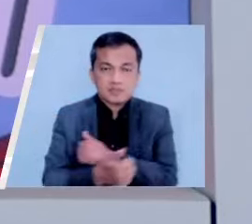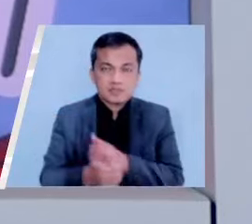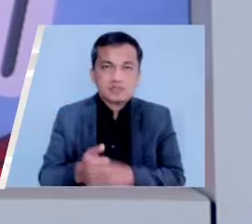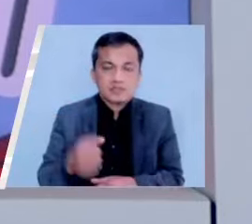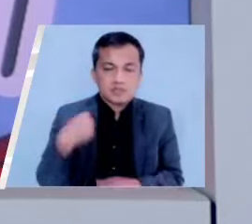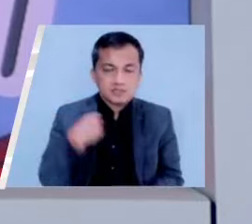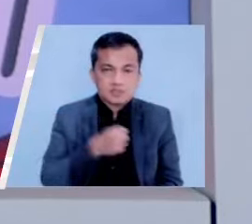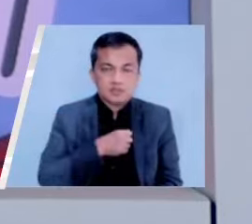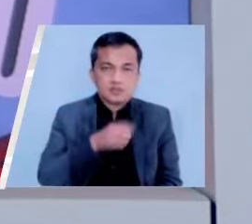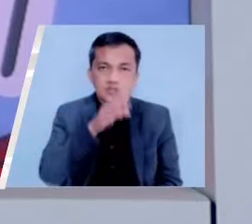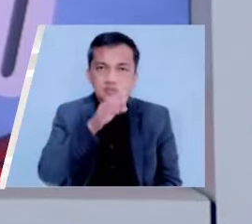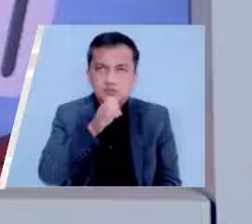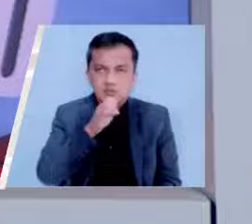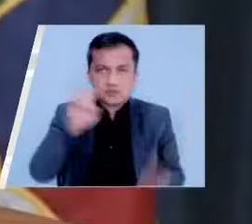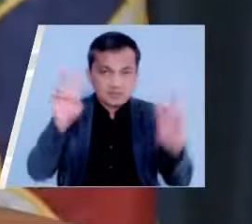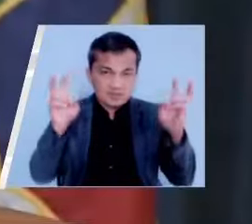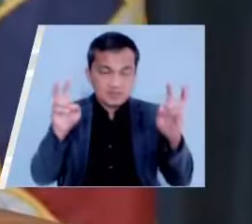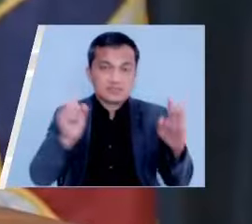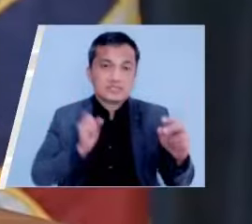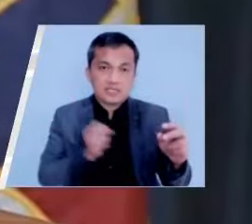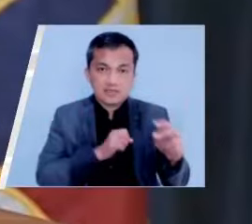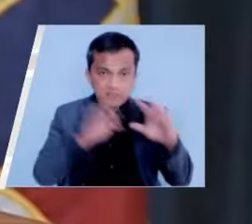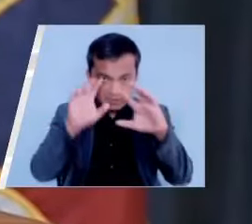bilang Senate President.